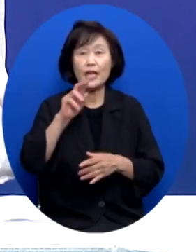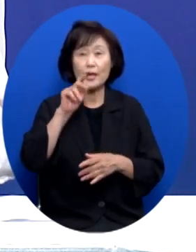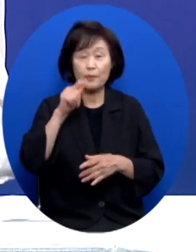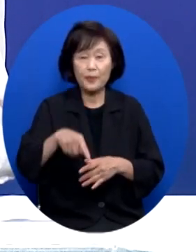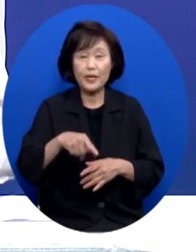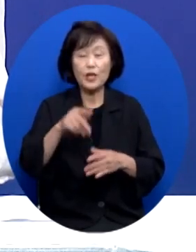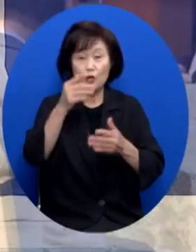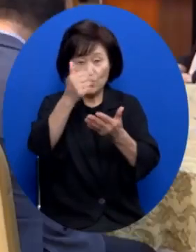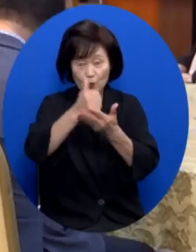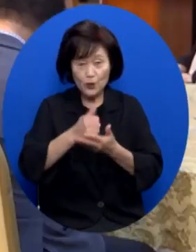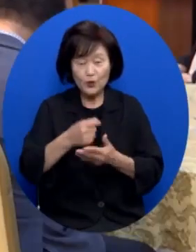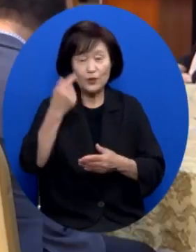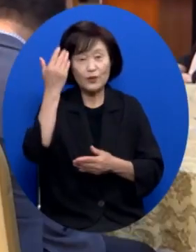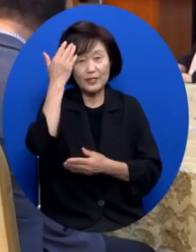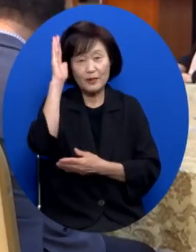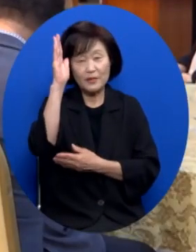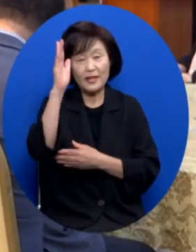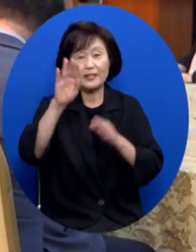개최했습니다.